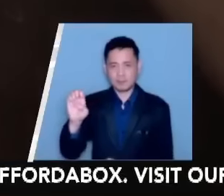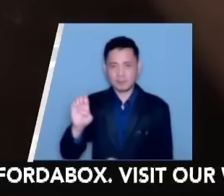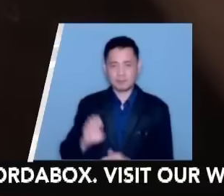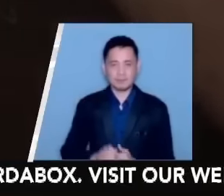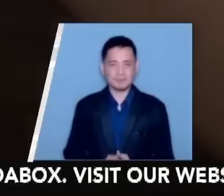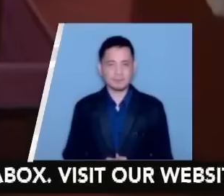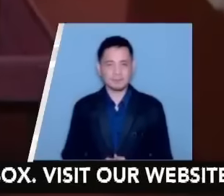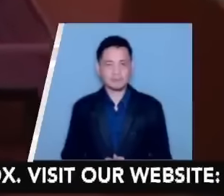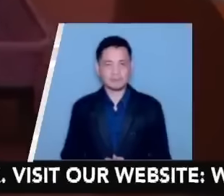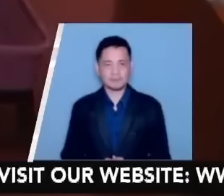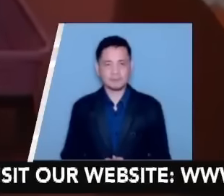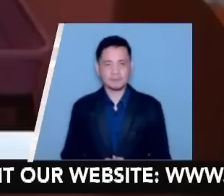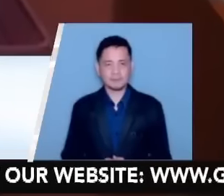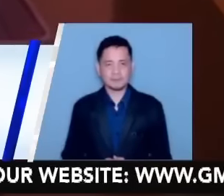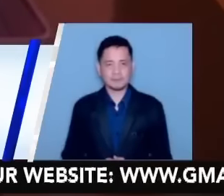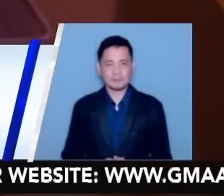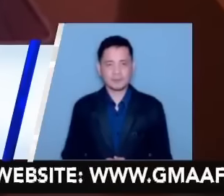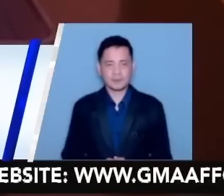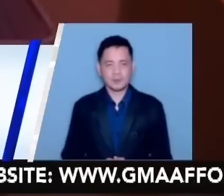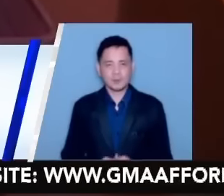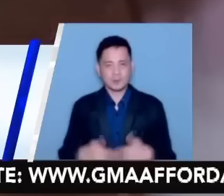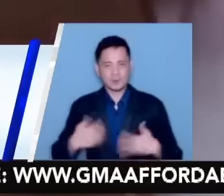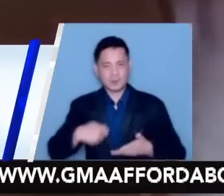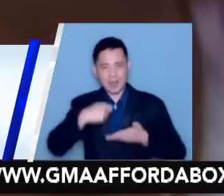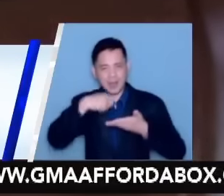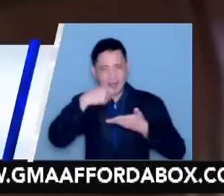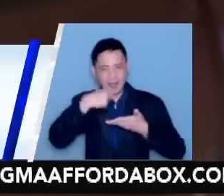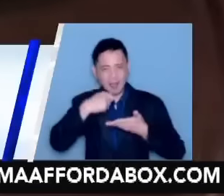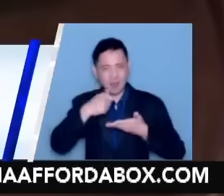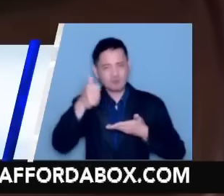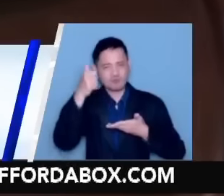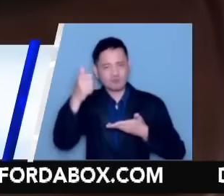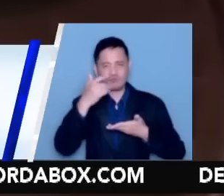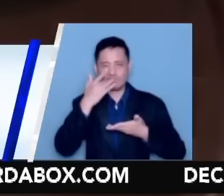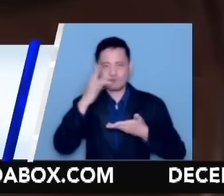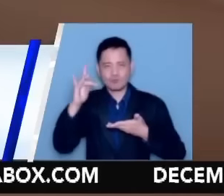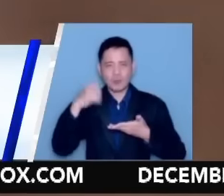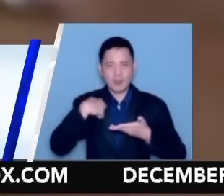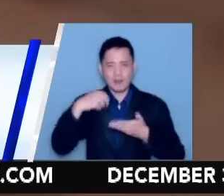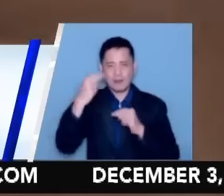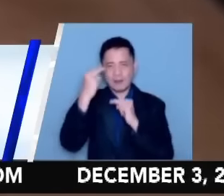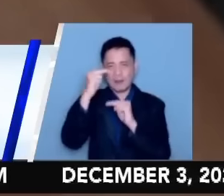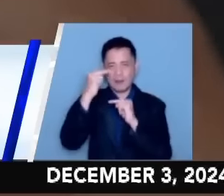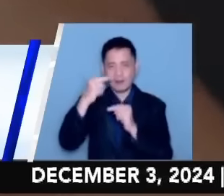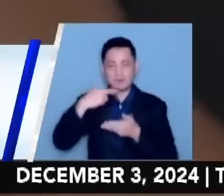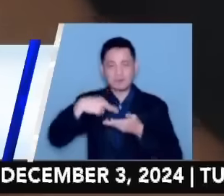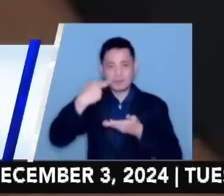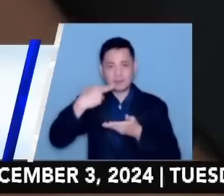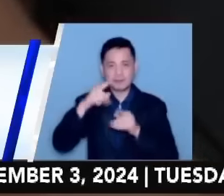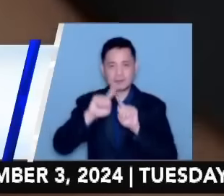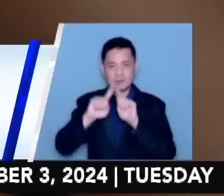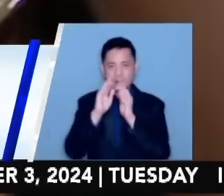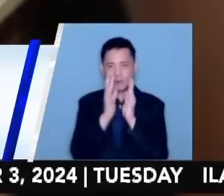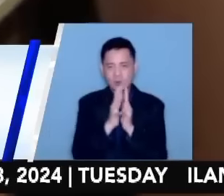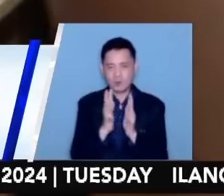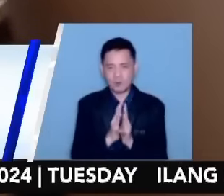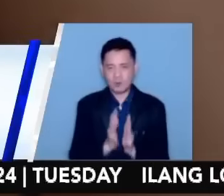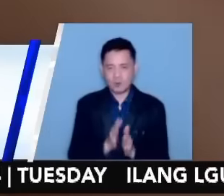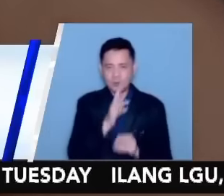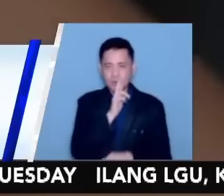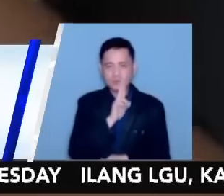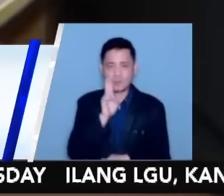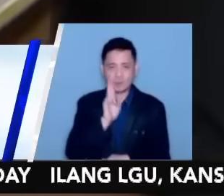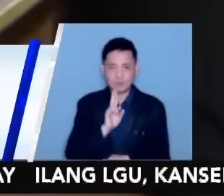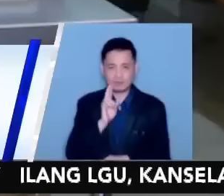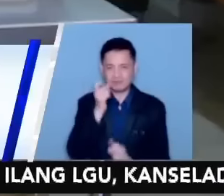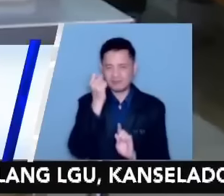Talaga namang mapapasarap ang kain mo kapag may only rice sa restaurant o karinderya. Pero ang ending minsan, nasasayang lang ang hindi na